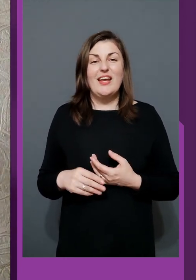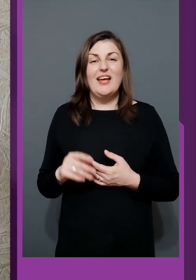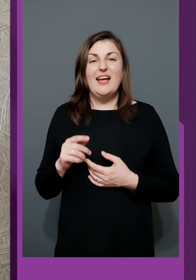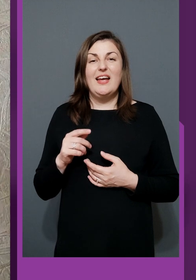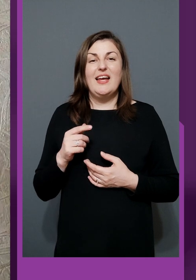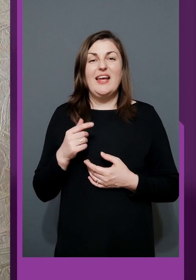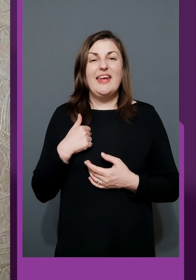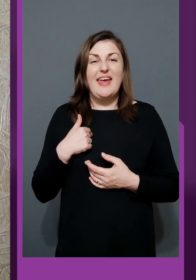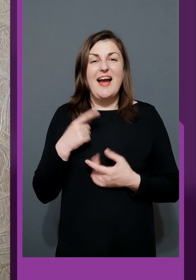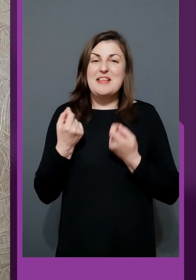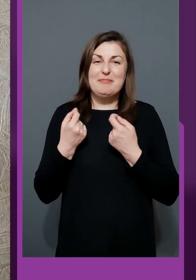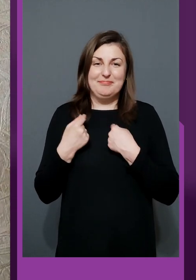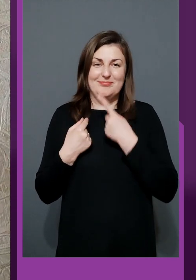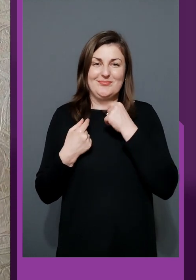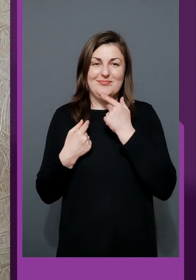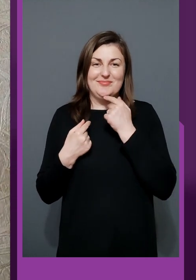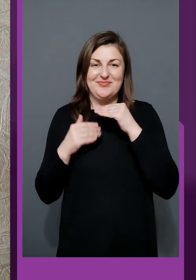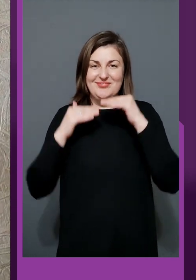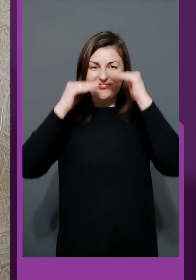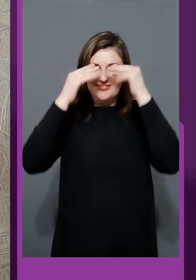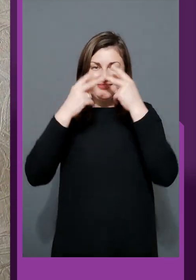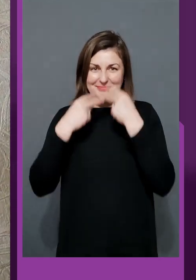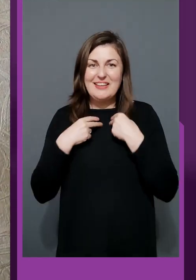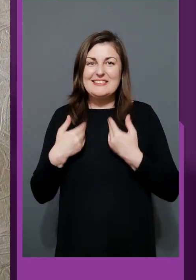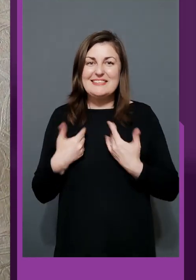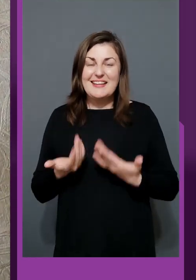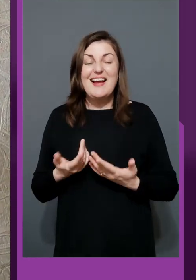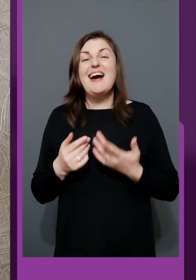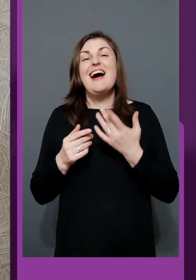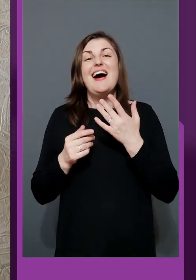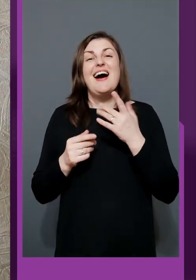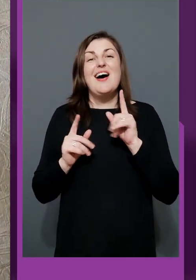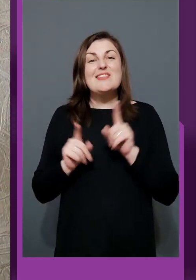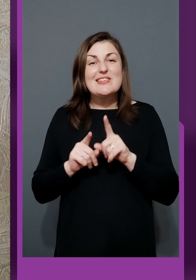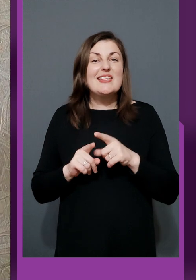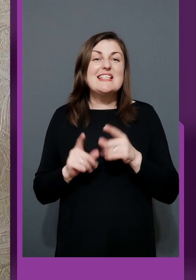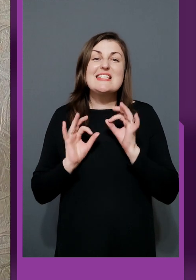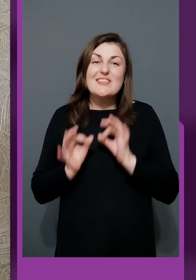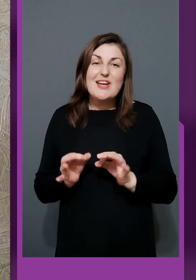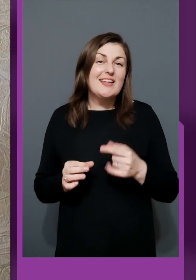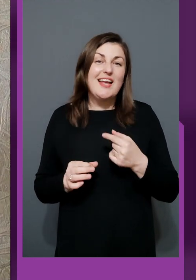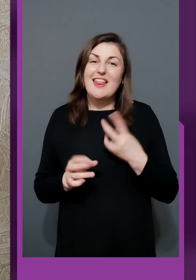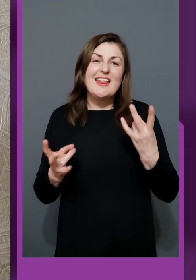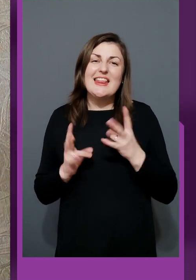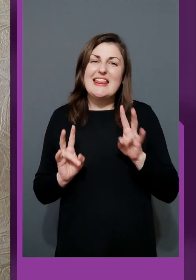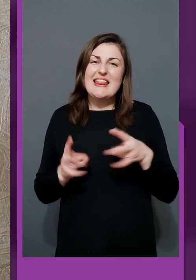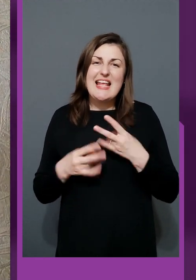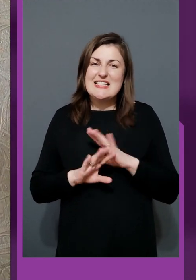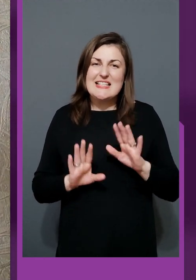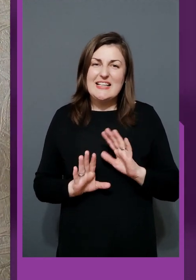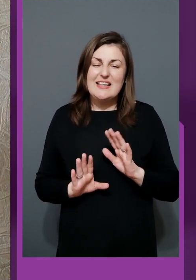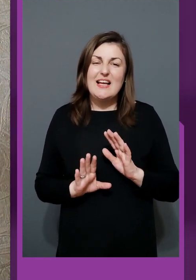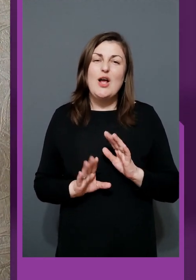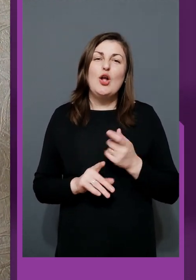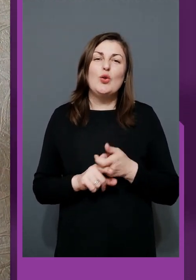Отже я навіть трошки почервоніла бачите однак звичайно ж не слід